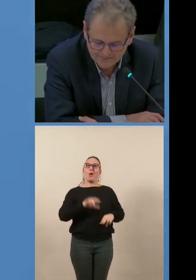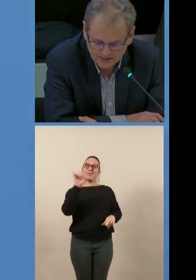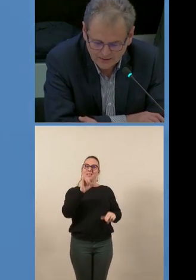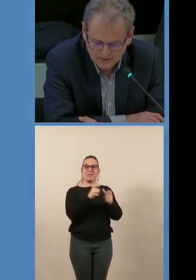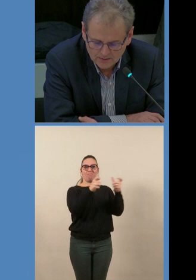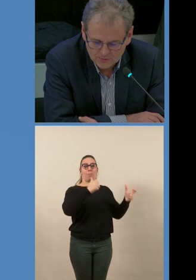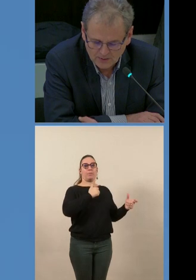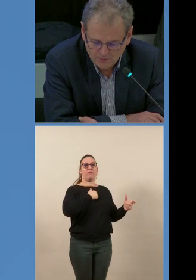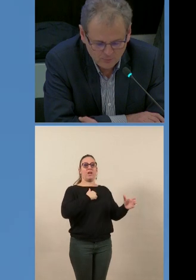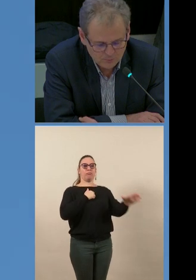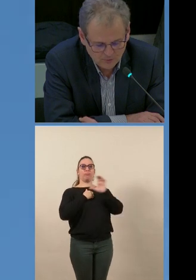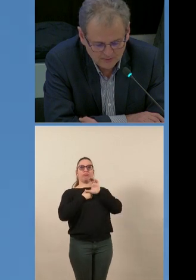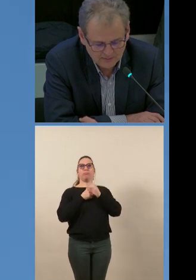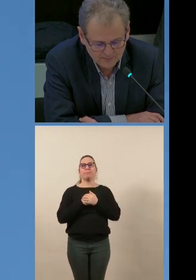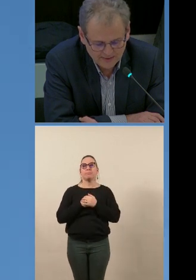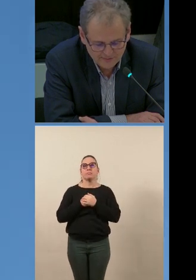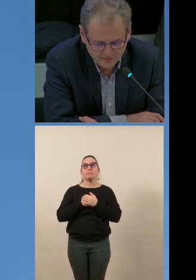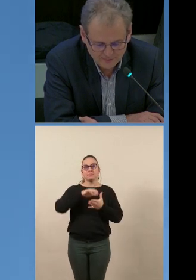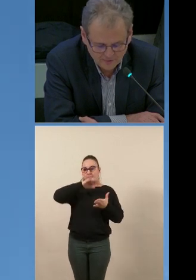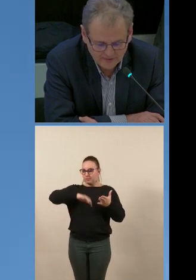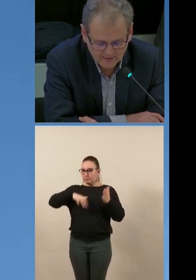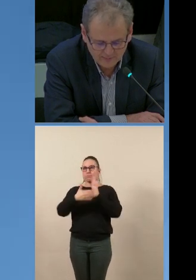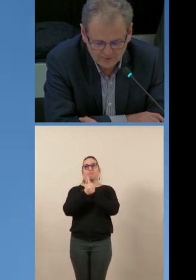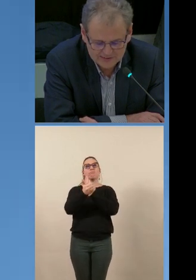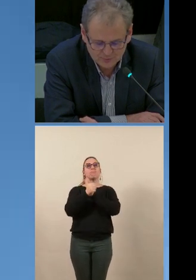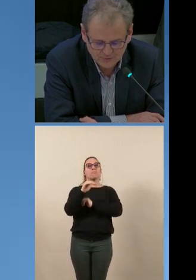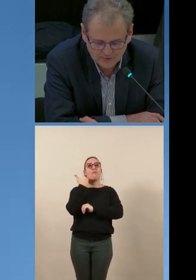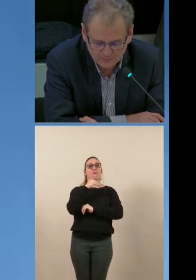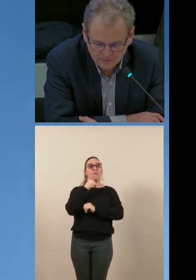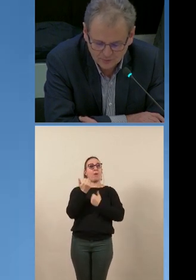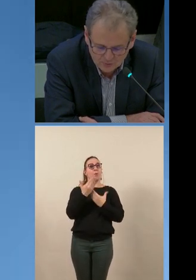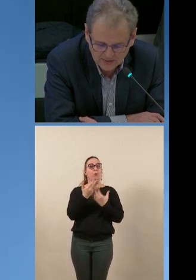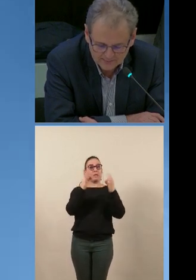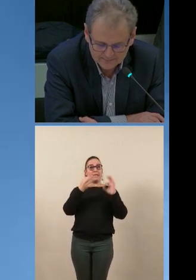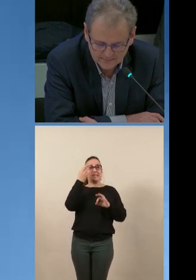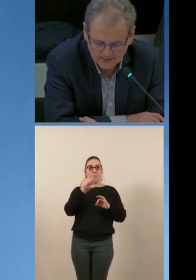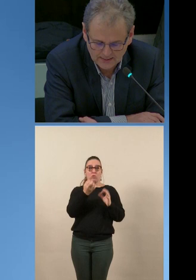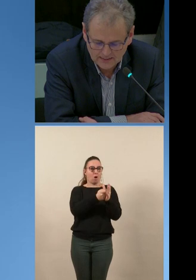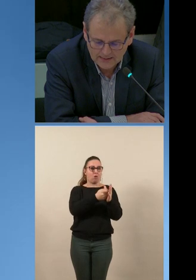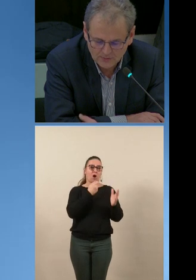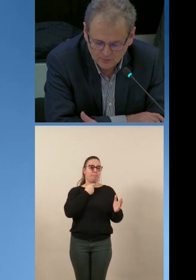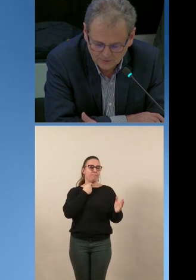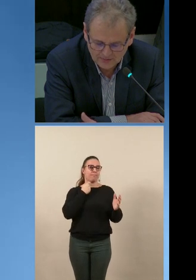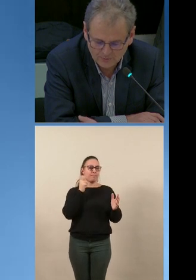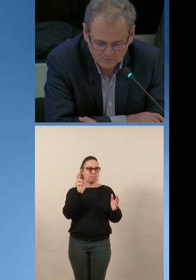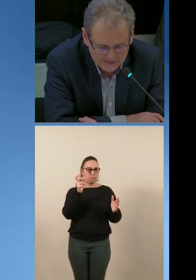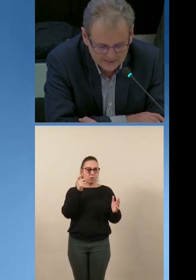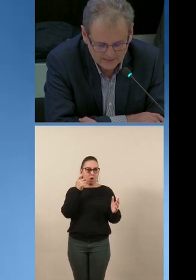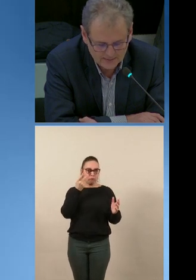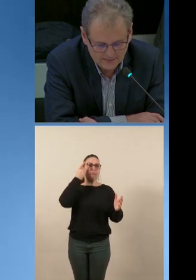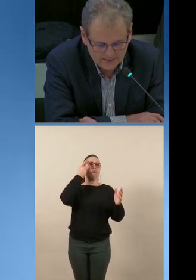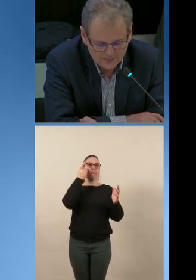privé ce rapport propose un prélèvement forfaitaire pour les 10 % les plus fortunés et de l'endettement